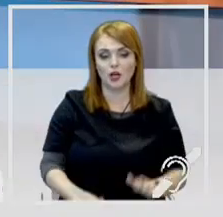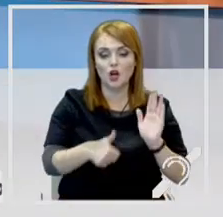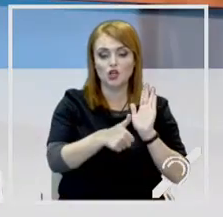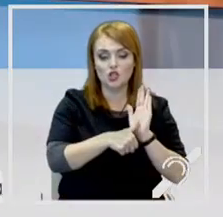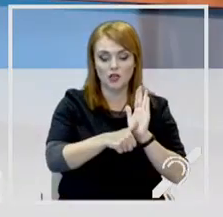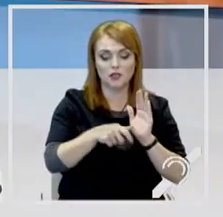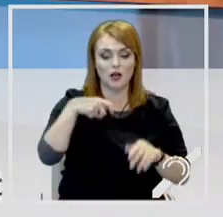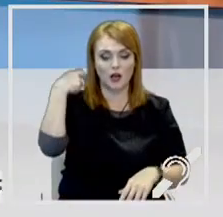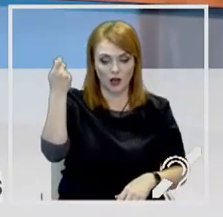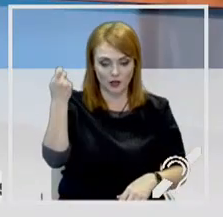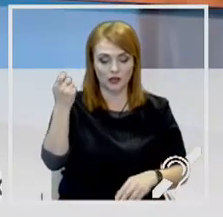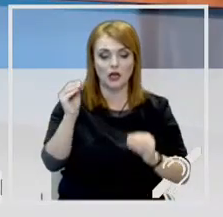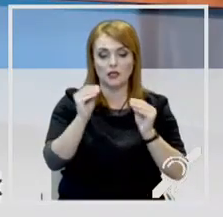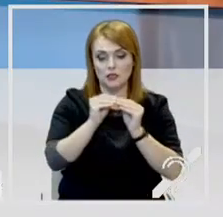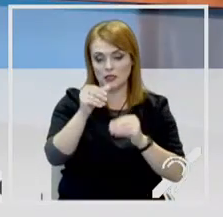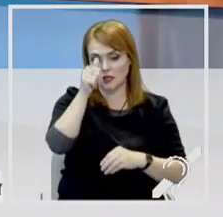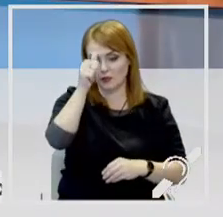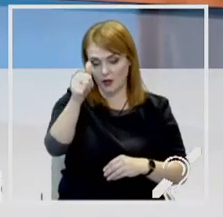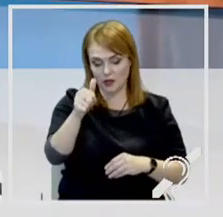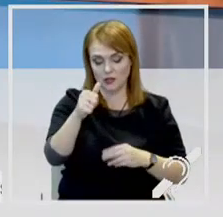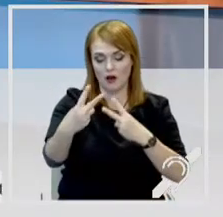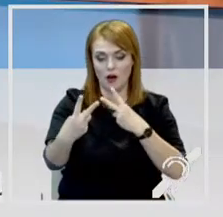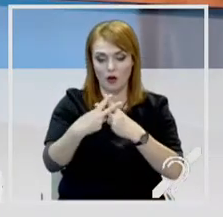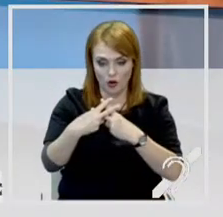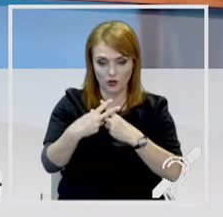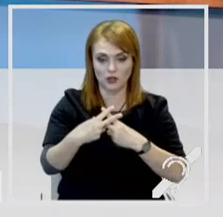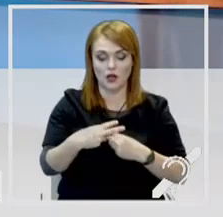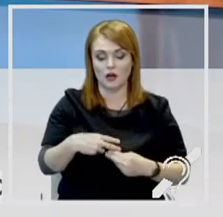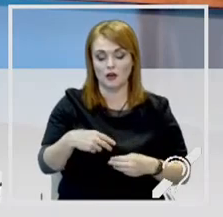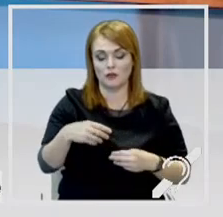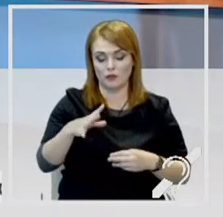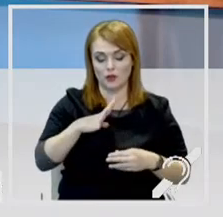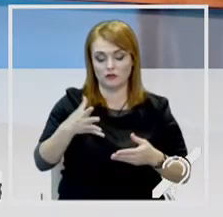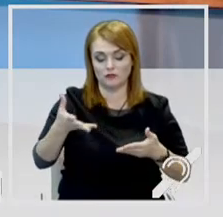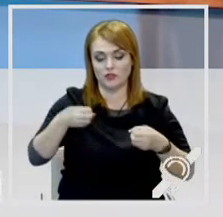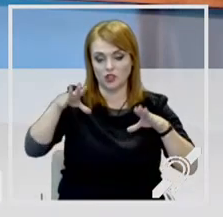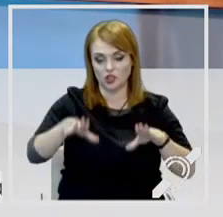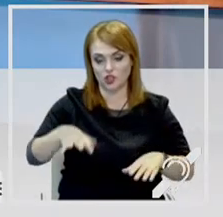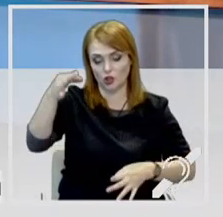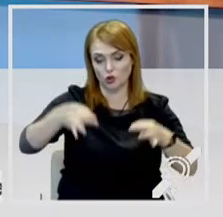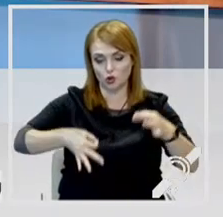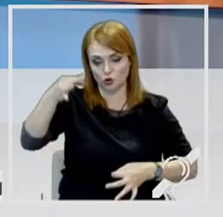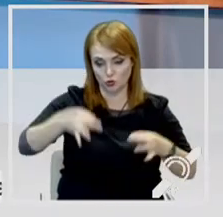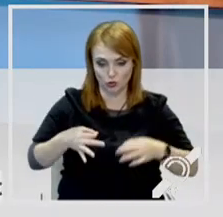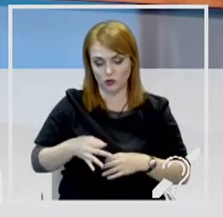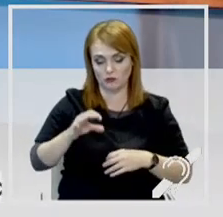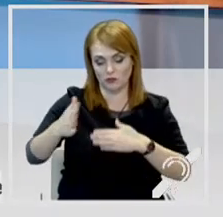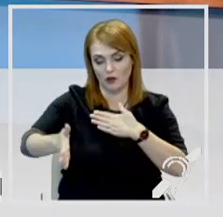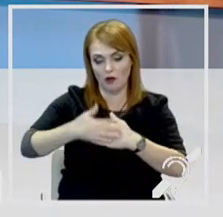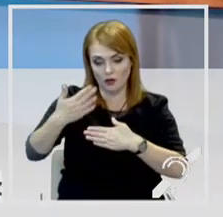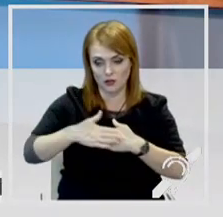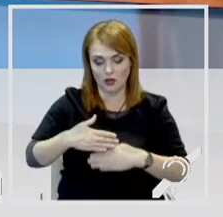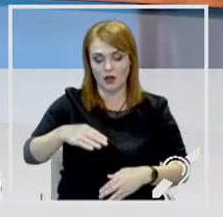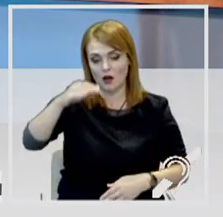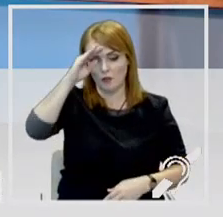6 ani și 10 luni de pușcărie este sentința pentru șoferul care în luna iulie a comis tragicul accident rutier de pe bulevardul Decebal